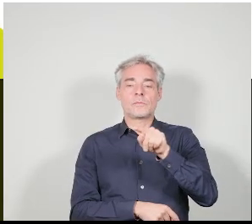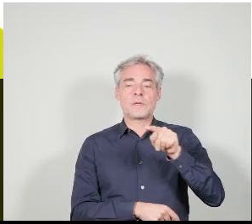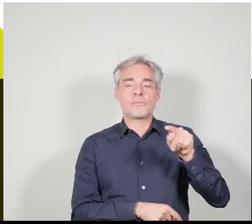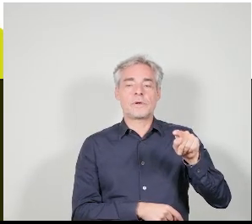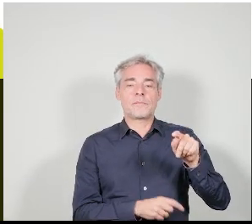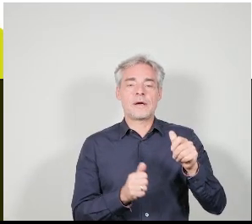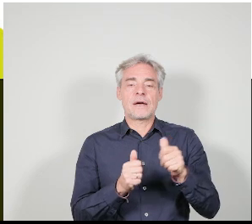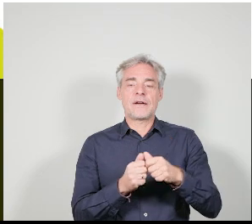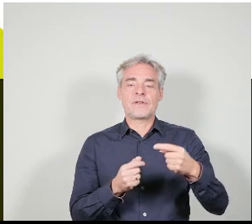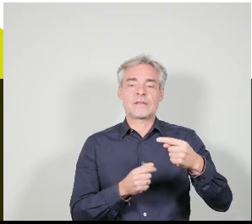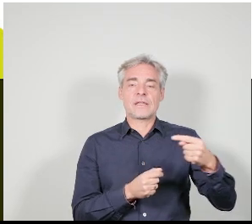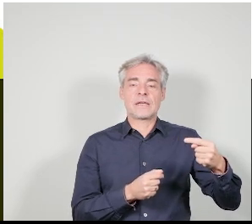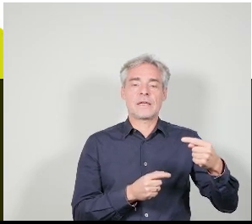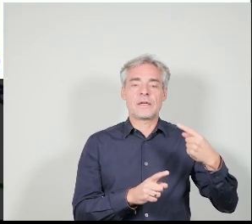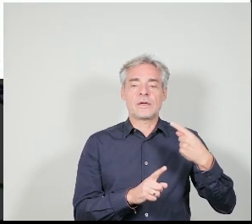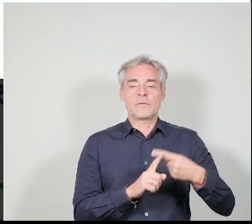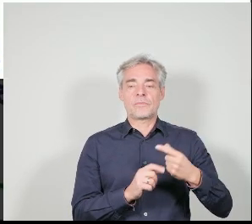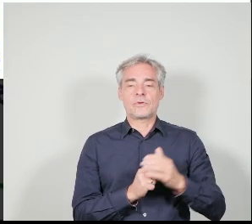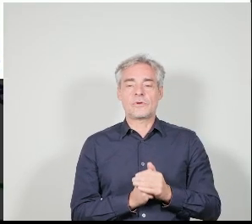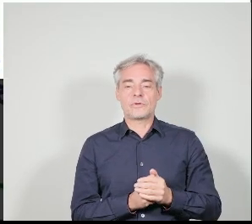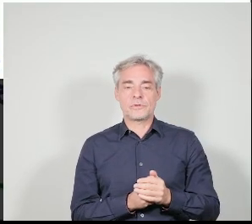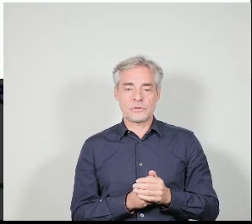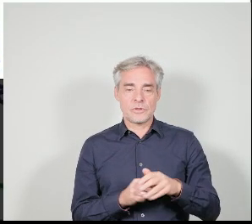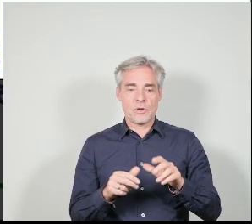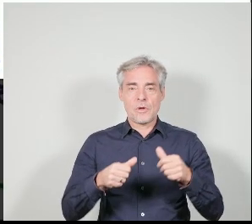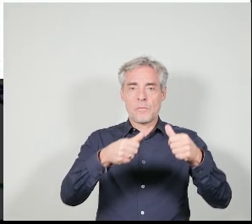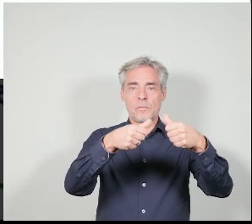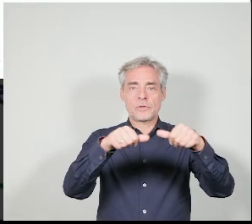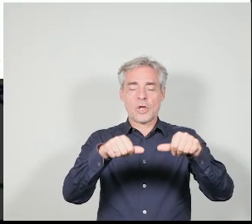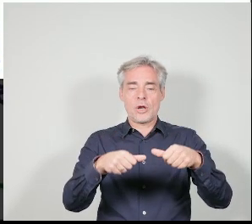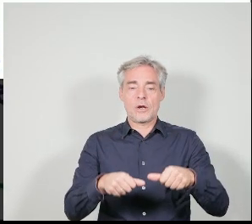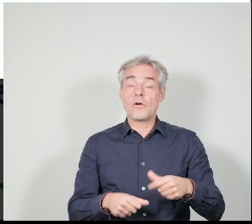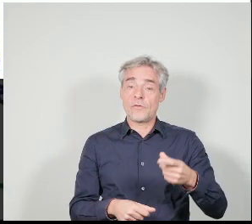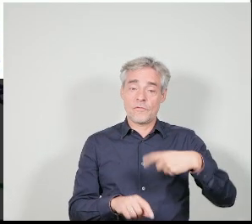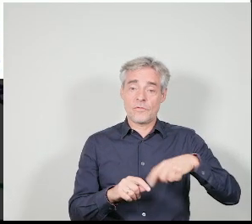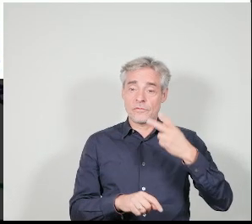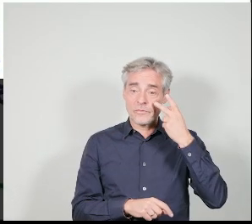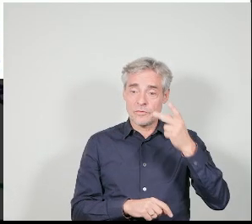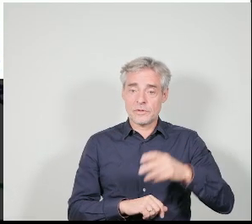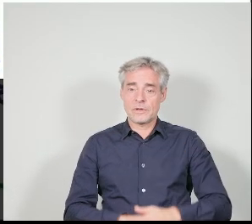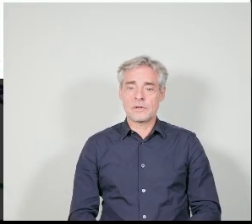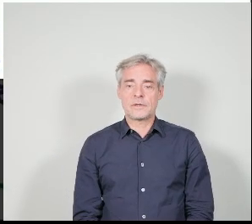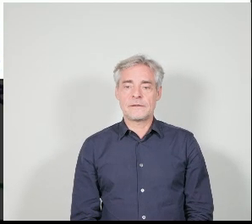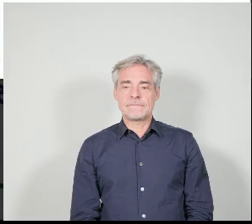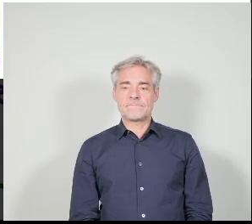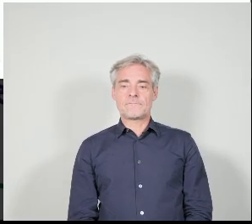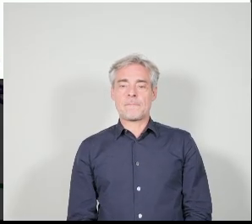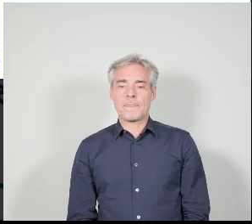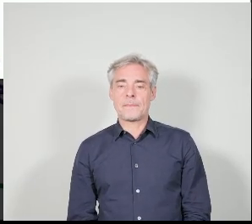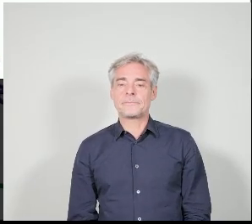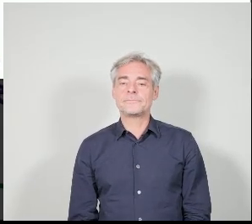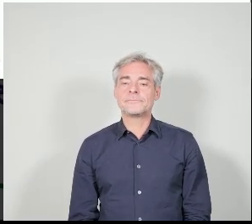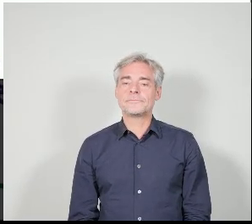le petit trait et les petits bouts de puzzle. J'imagine que du puzzle, vous en avez vu, et des manières de tracer les